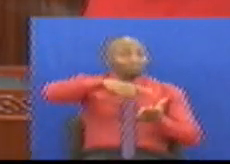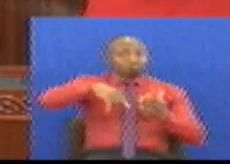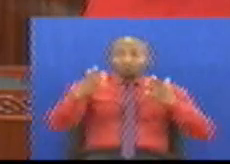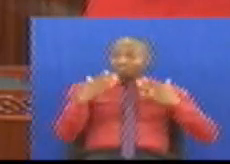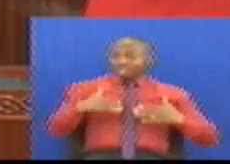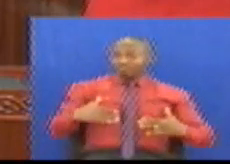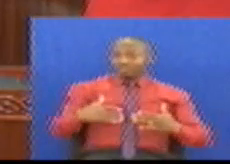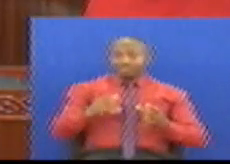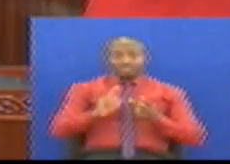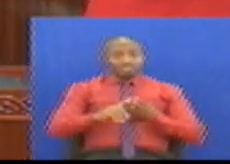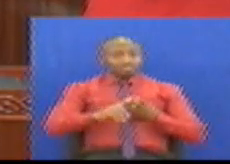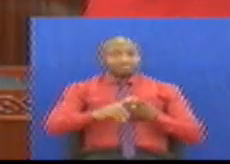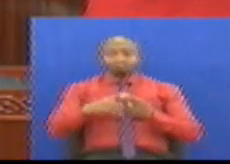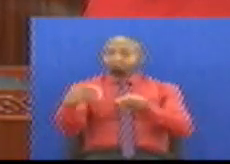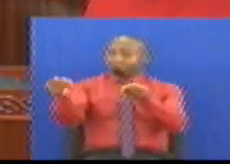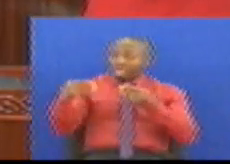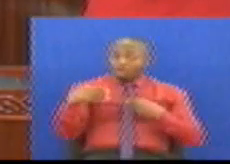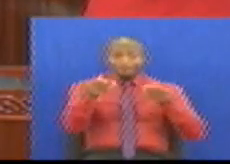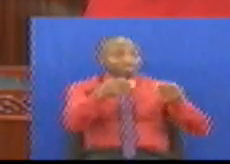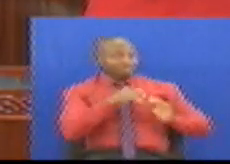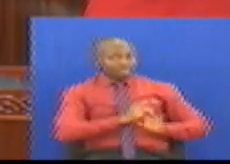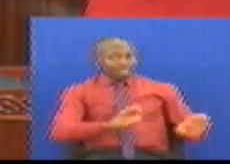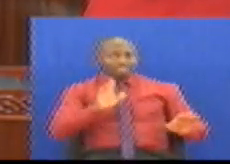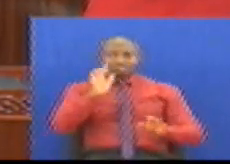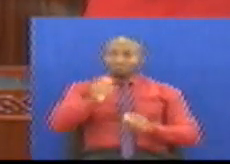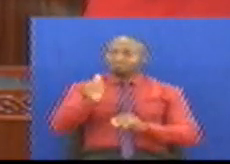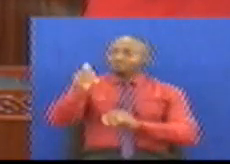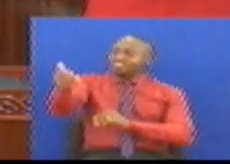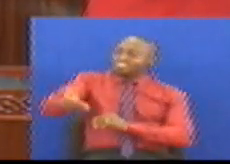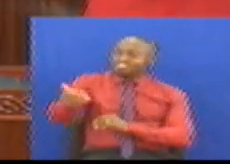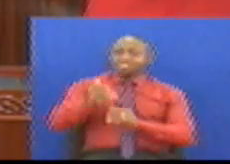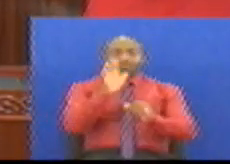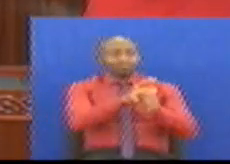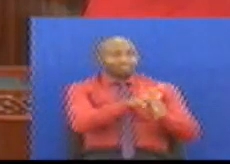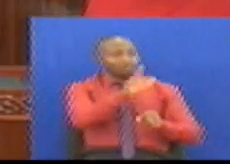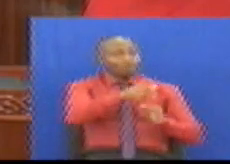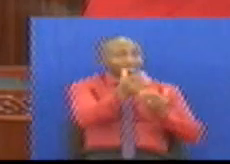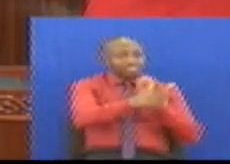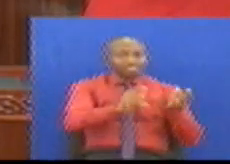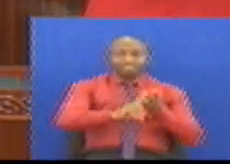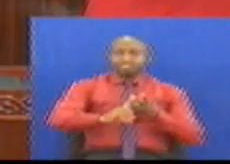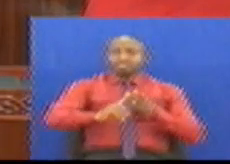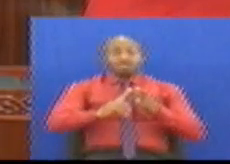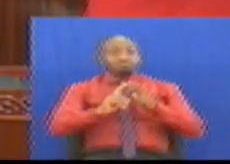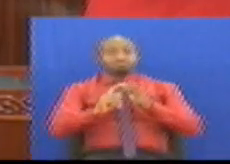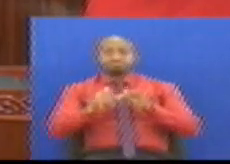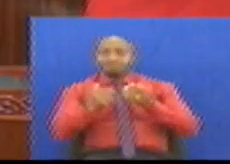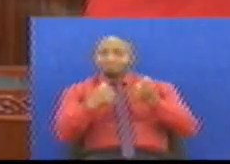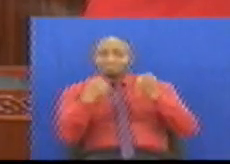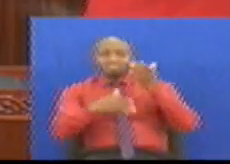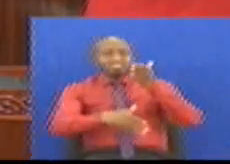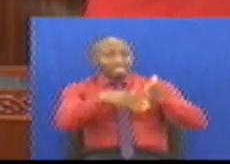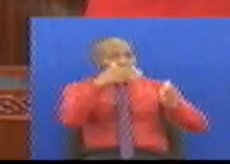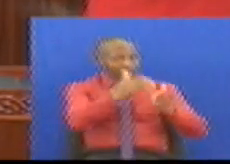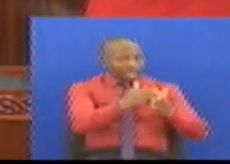hizi zanati tatu tunazopewa, lakini bado tuna vijiji vingi na wananchi wamejenga kwa nguvu sana maboma ya madarasa na zahanati, na fedha hizi ni